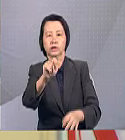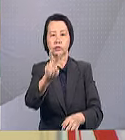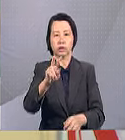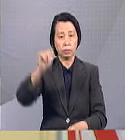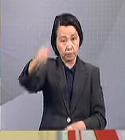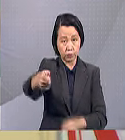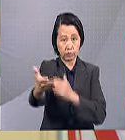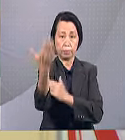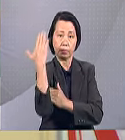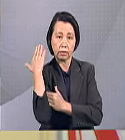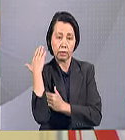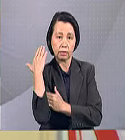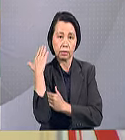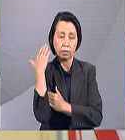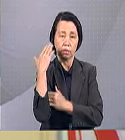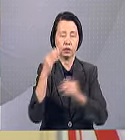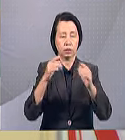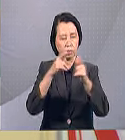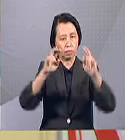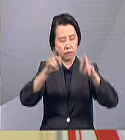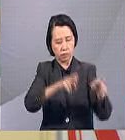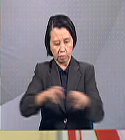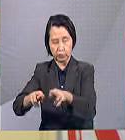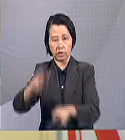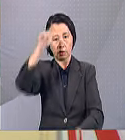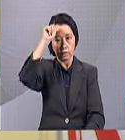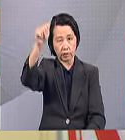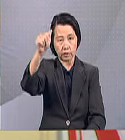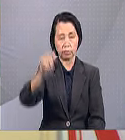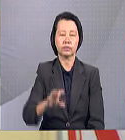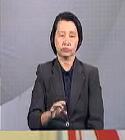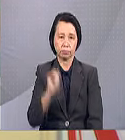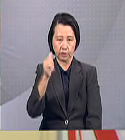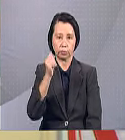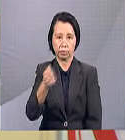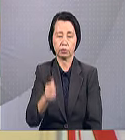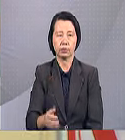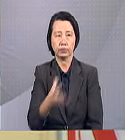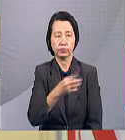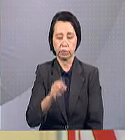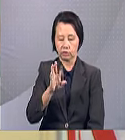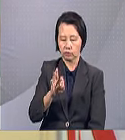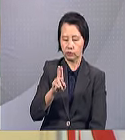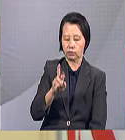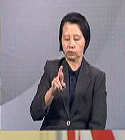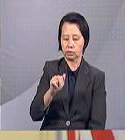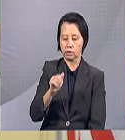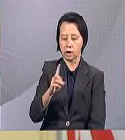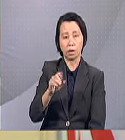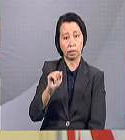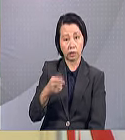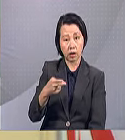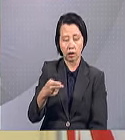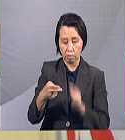pagi esok dalam ruangan Assalamualaikum Khas, insyaAllah. Berkenaan dengan furada juga, maka ia